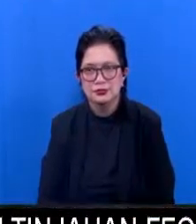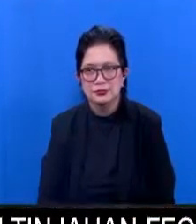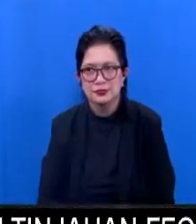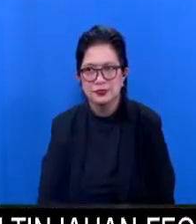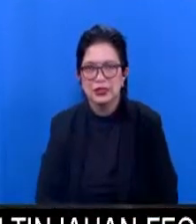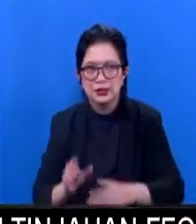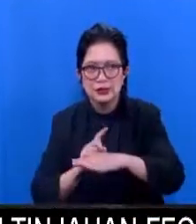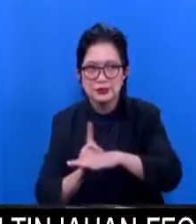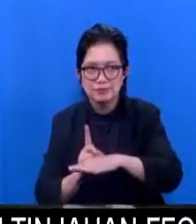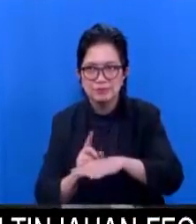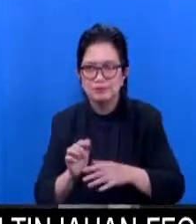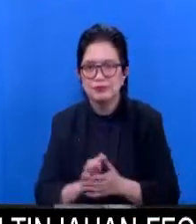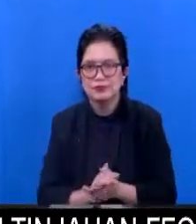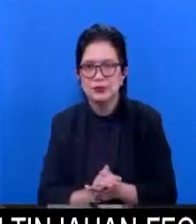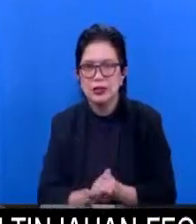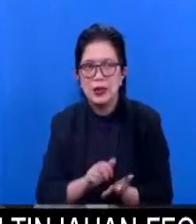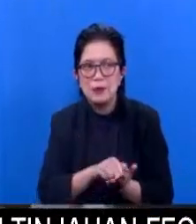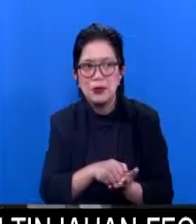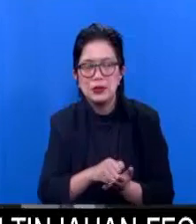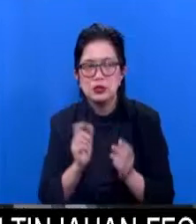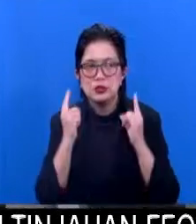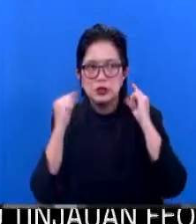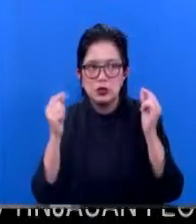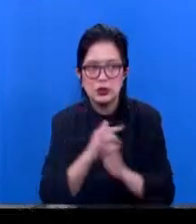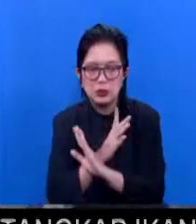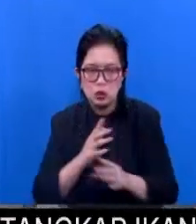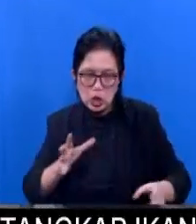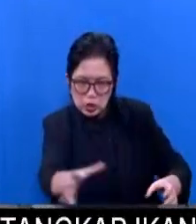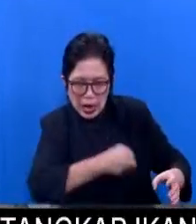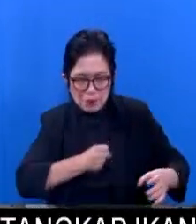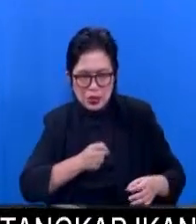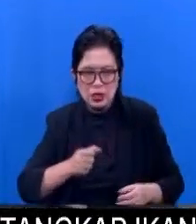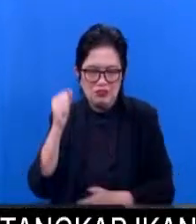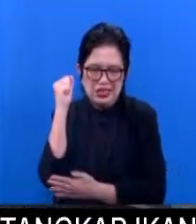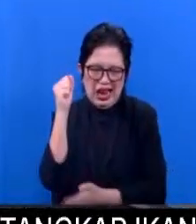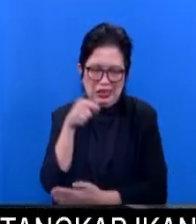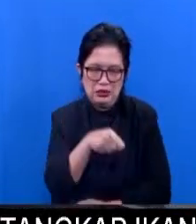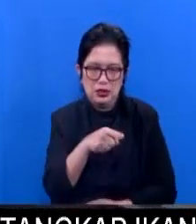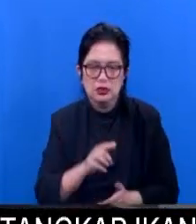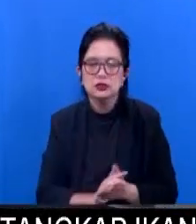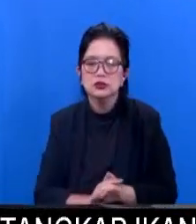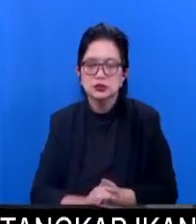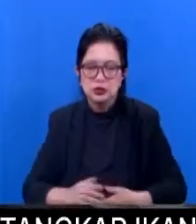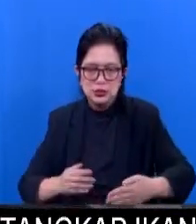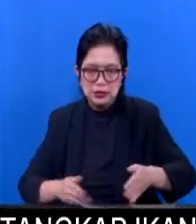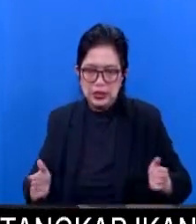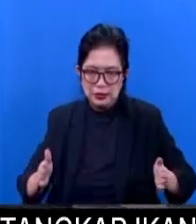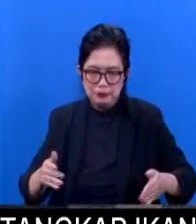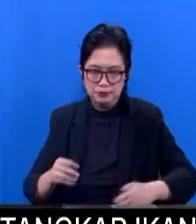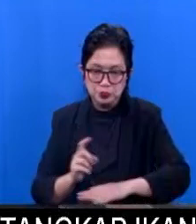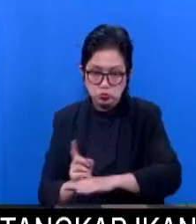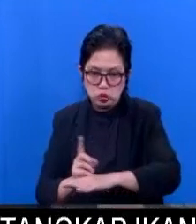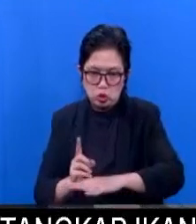Sebuah minimarket di Desa Garon, Madiun, Jawa Timur dibobol maling Kamis dini hari. Pencuri membobol dinding belakang minimarket dan menguras rokok dan